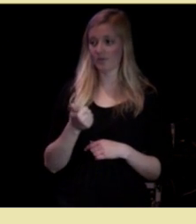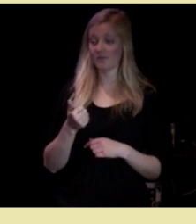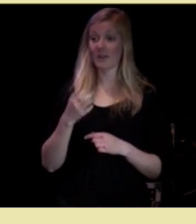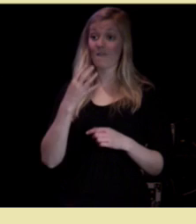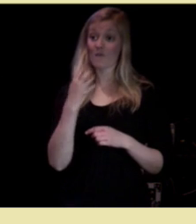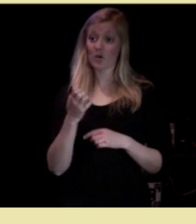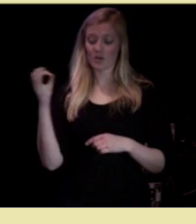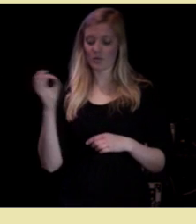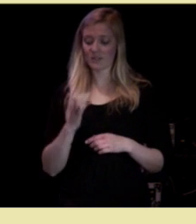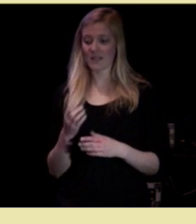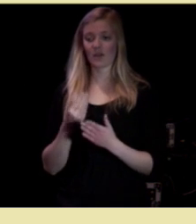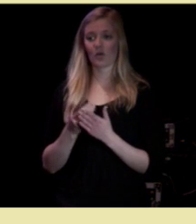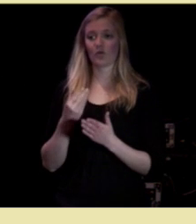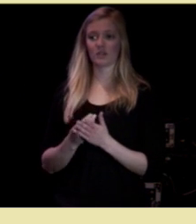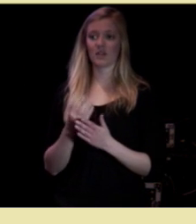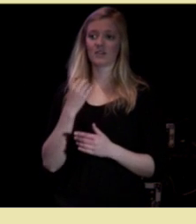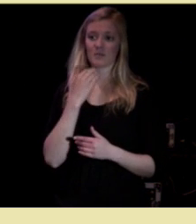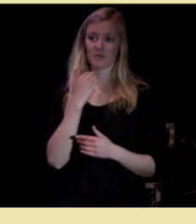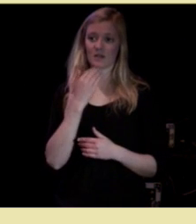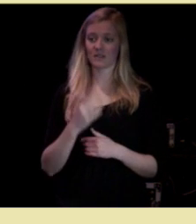40% kostnadsbesparelse.